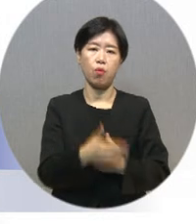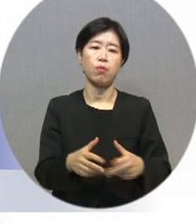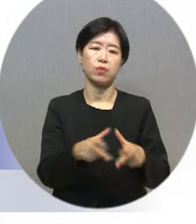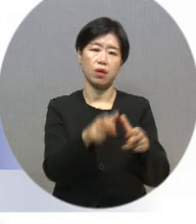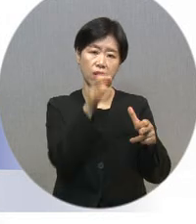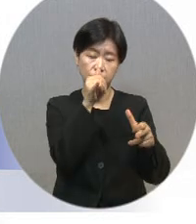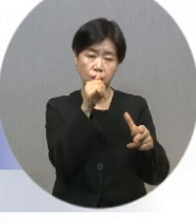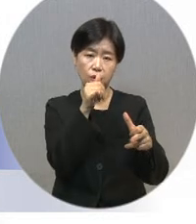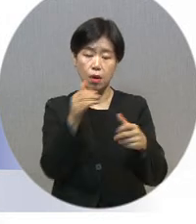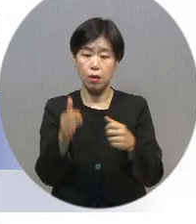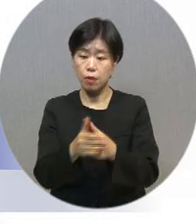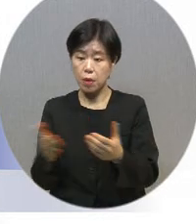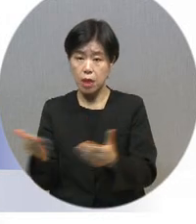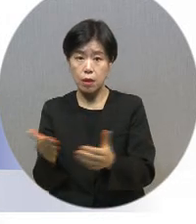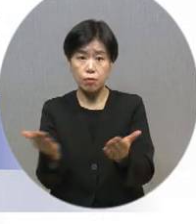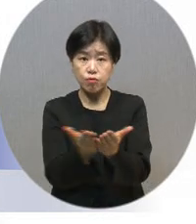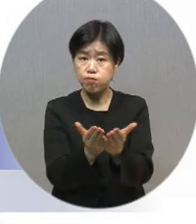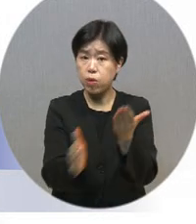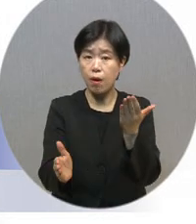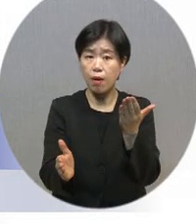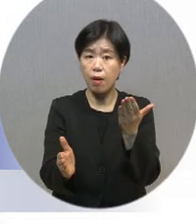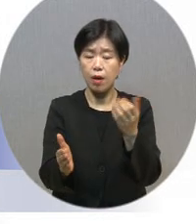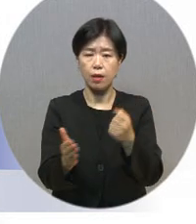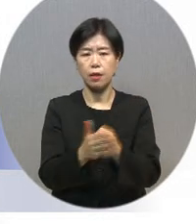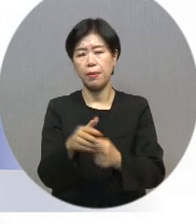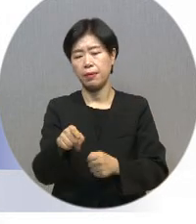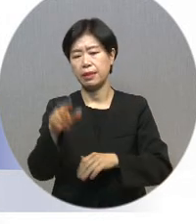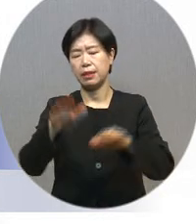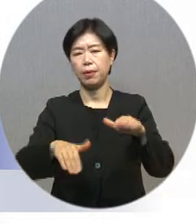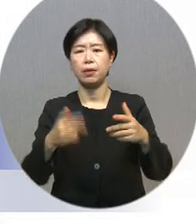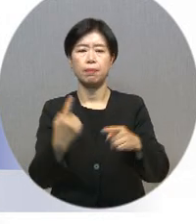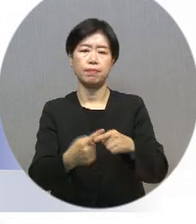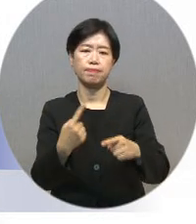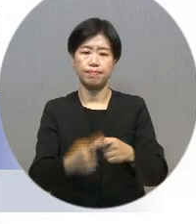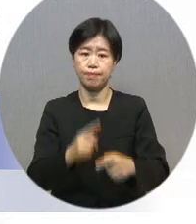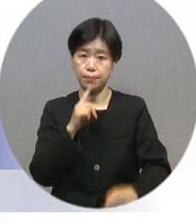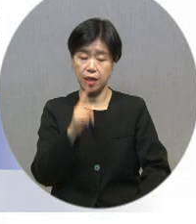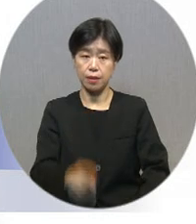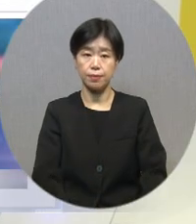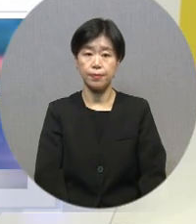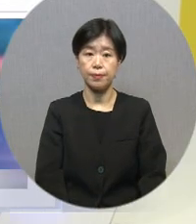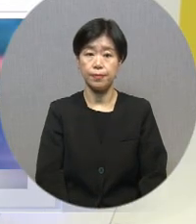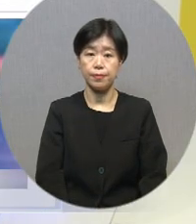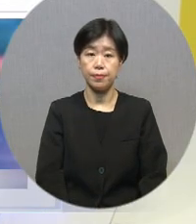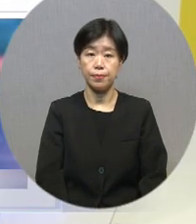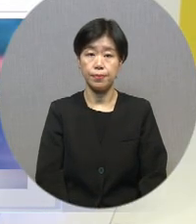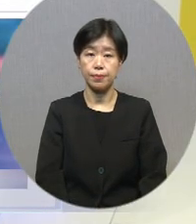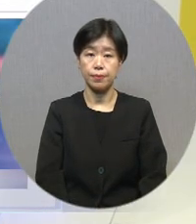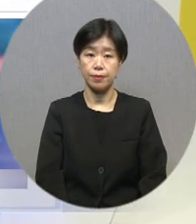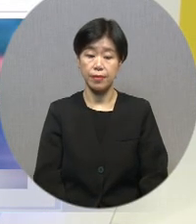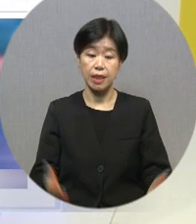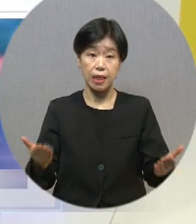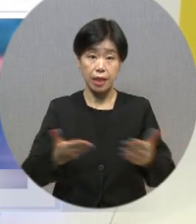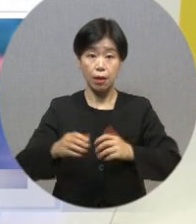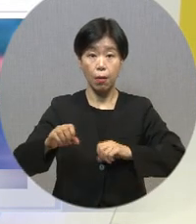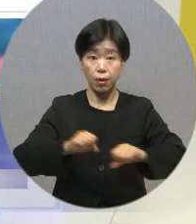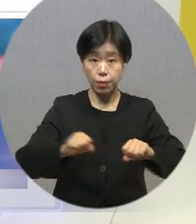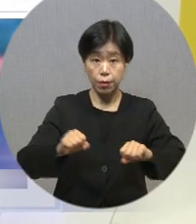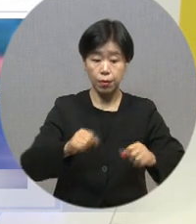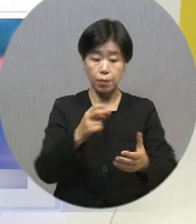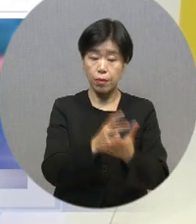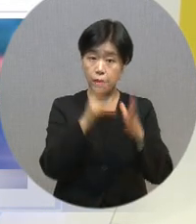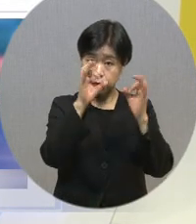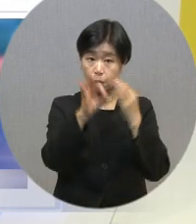장애인 차별 금지법 상 고용의 간접 차별에 해당된다고 말했습니다 직업 활동은 헌법 제